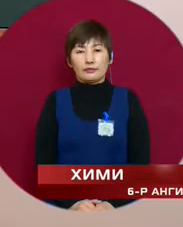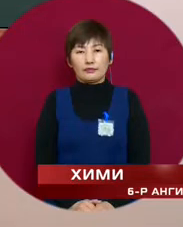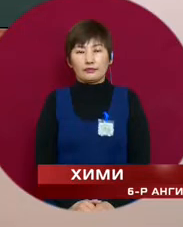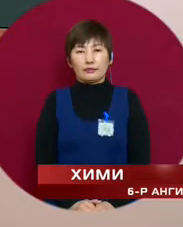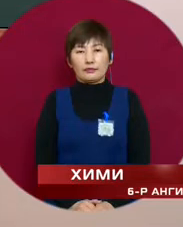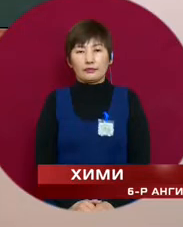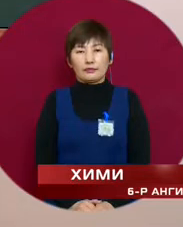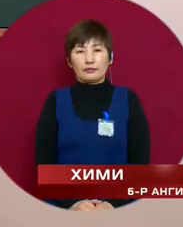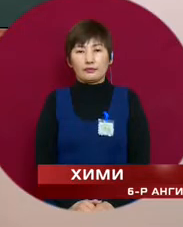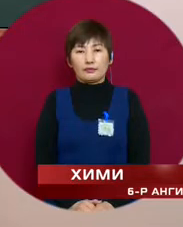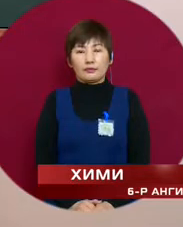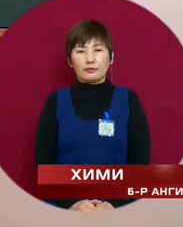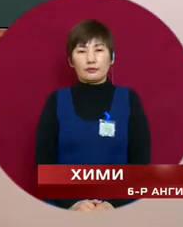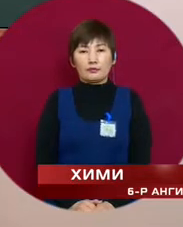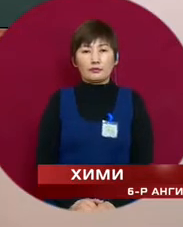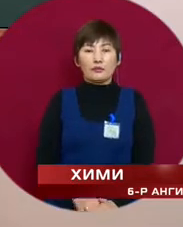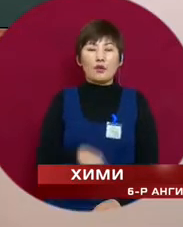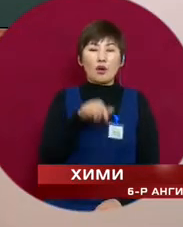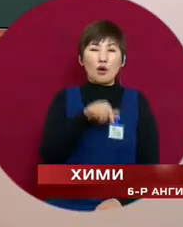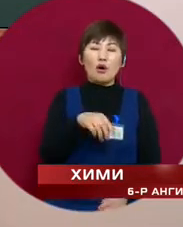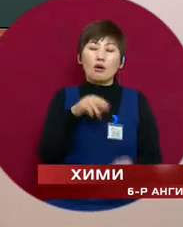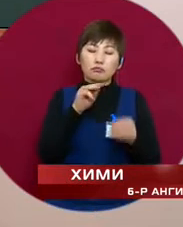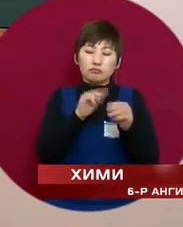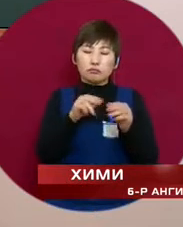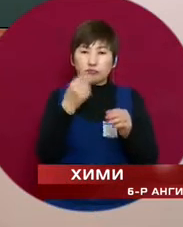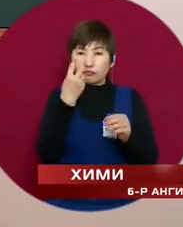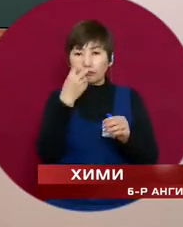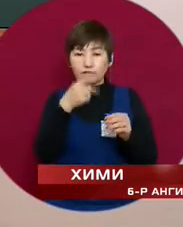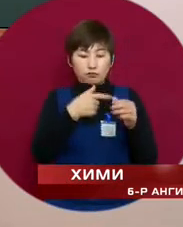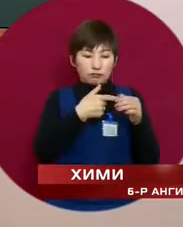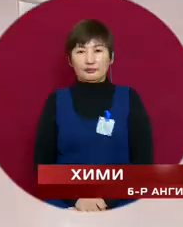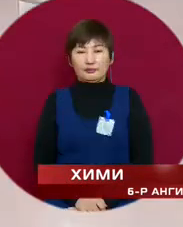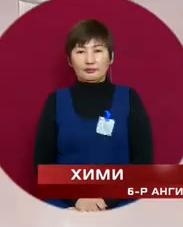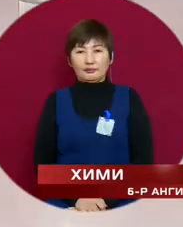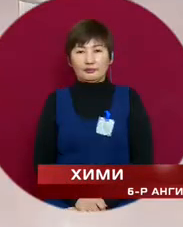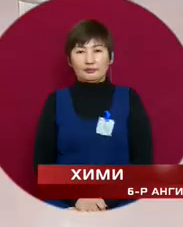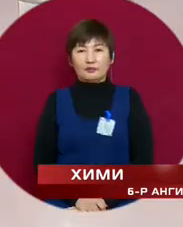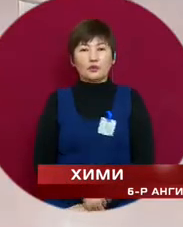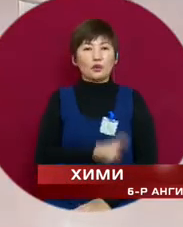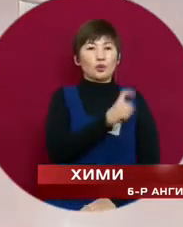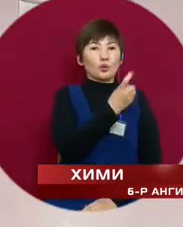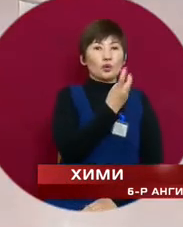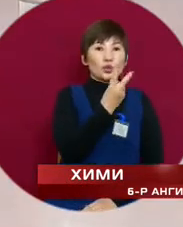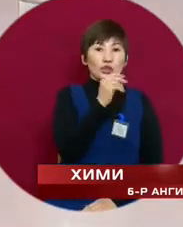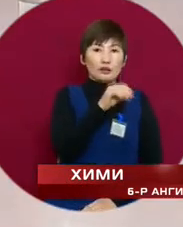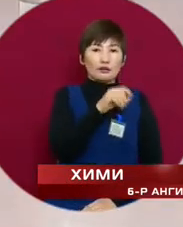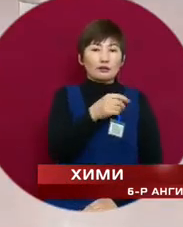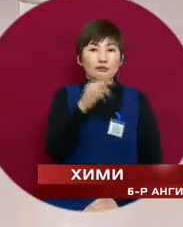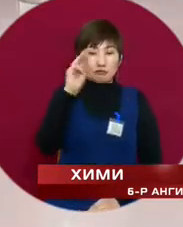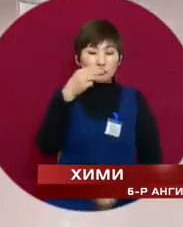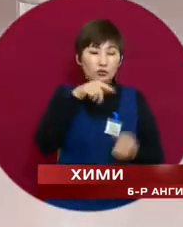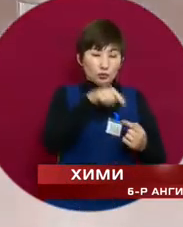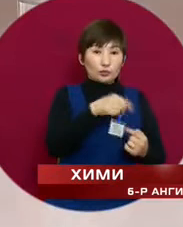За одоо хүчлийнхаа усмалт универсал илрүүлэгчээ дүрж өнгөний өөрчлөлтийг ажиглацгаая. Хүчлийнхаа усмалт универсал илрүүлэгчээ дүрж